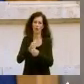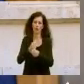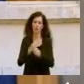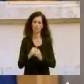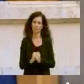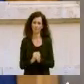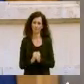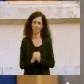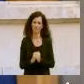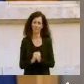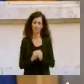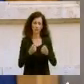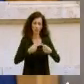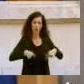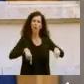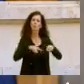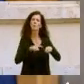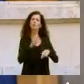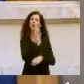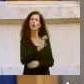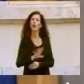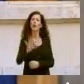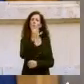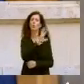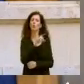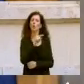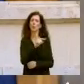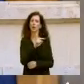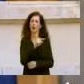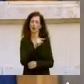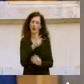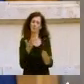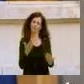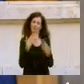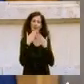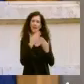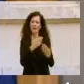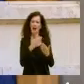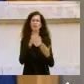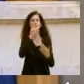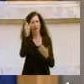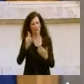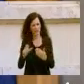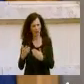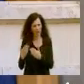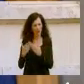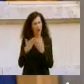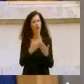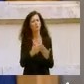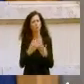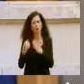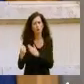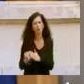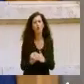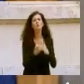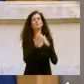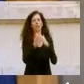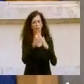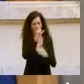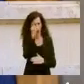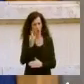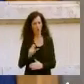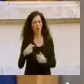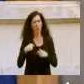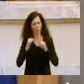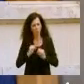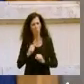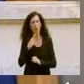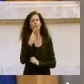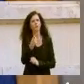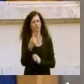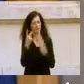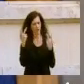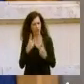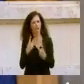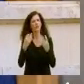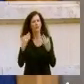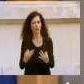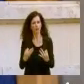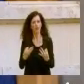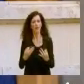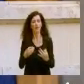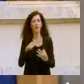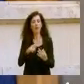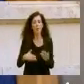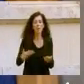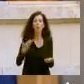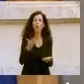europea grazie anche all'aiuto dell'italia al sostegno dell'italia possiamo dirlo con forza ha messo sul tavolo